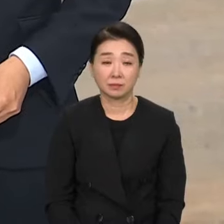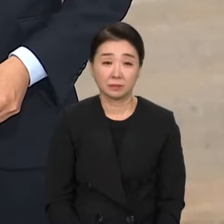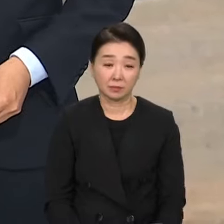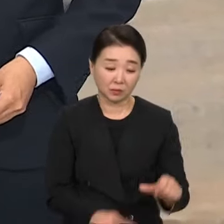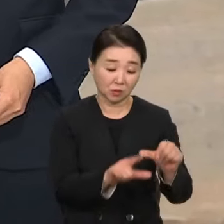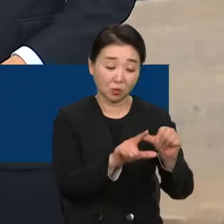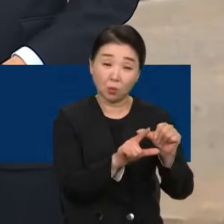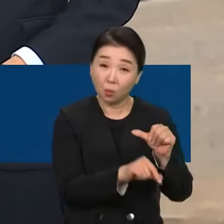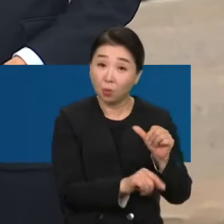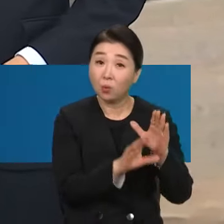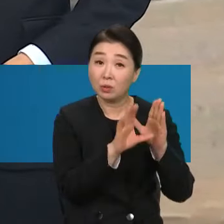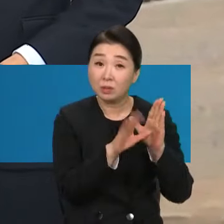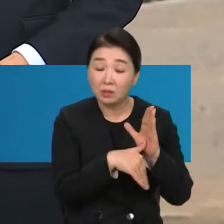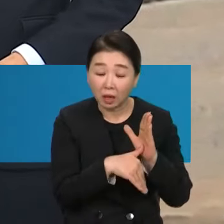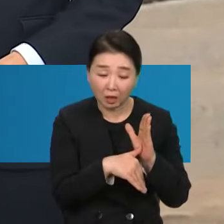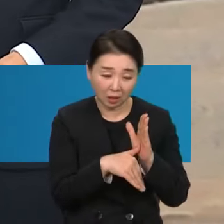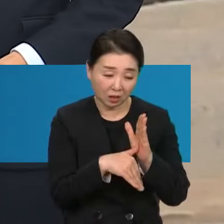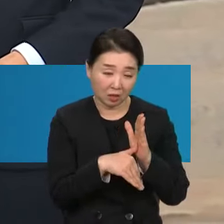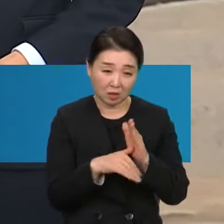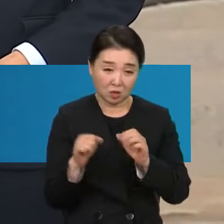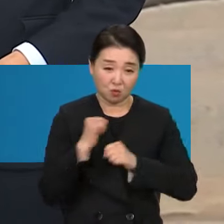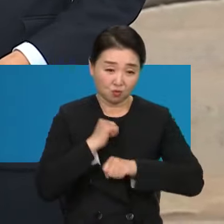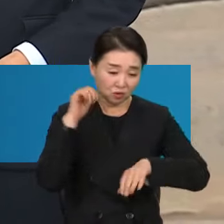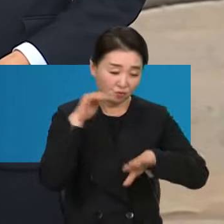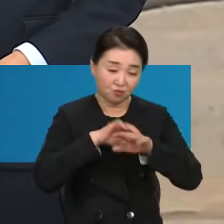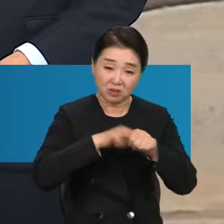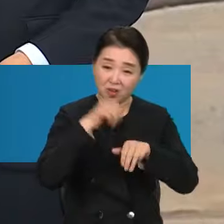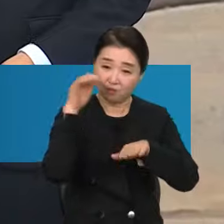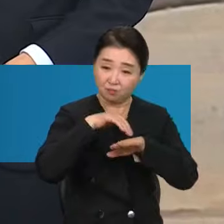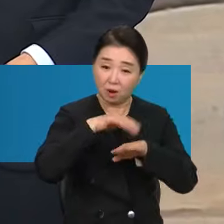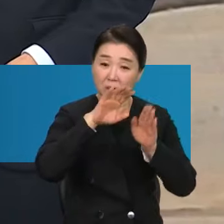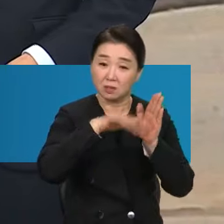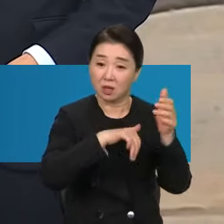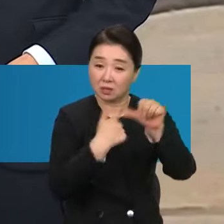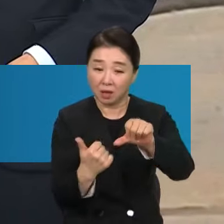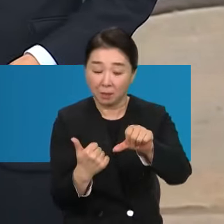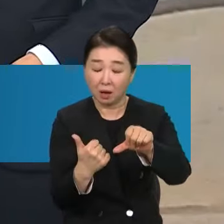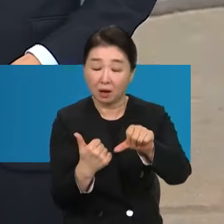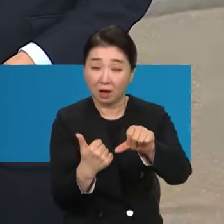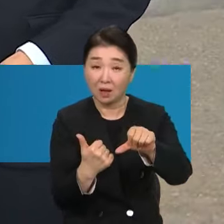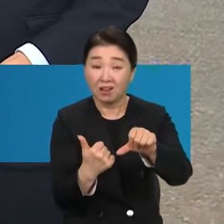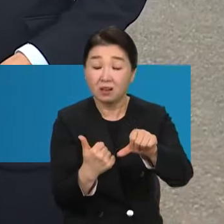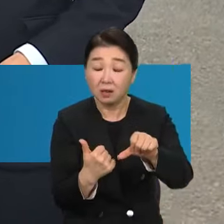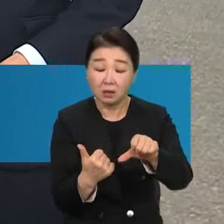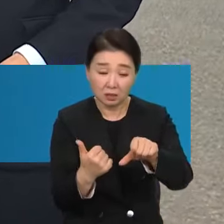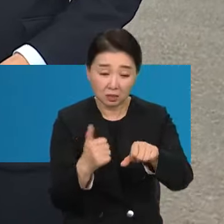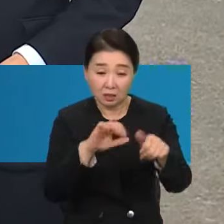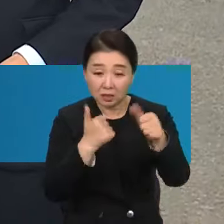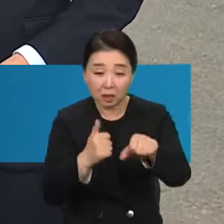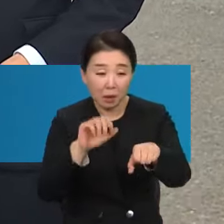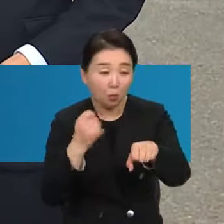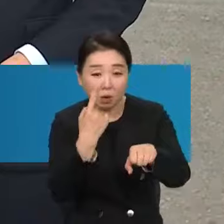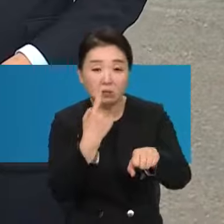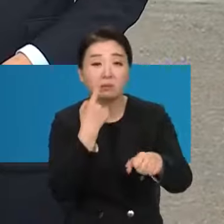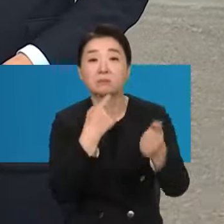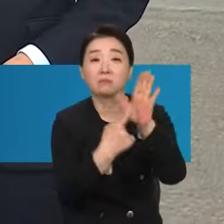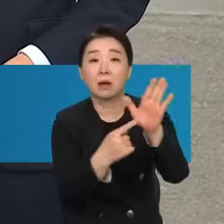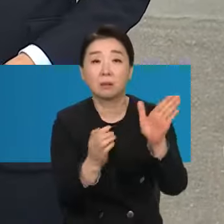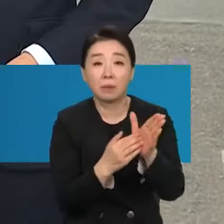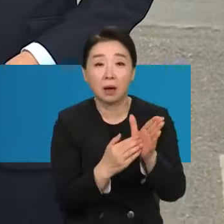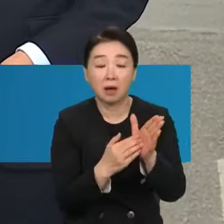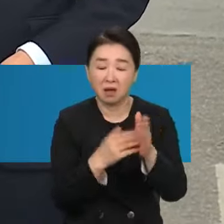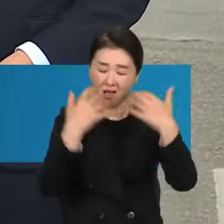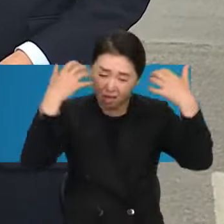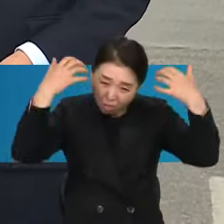지난달 군기 훈련, 얼차려를 받다 숨진 훈련병의 사망 원인이 공개됐습니다. 폭염 속에서 규정에 어긋난